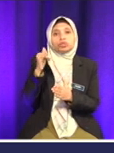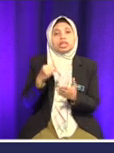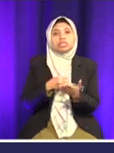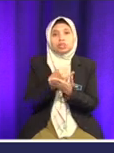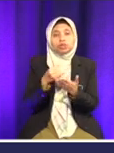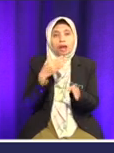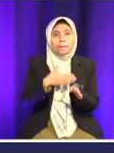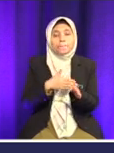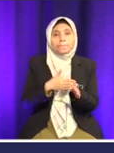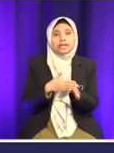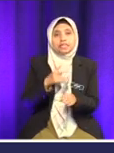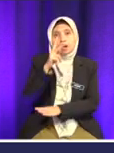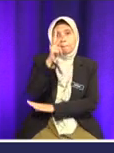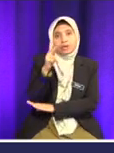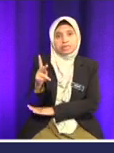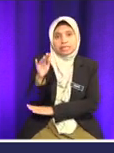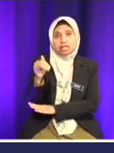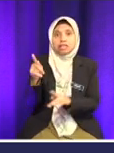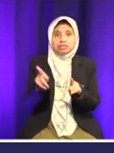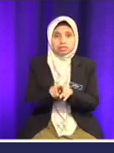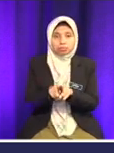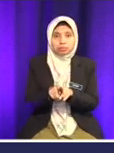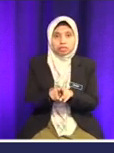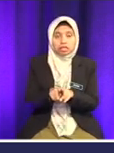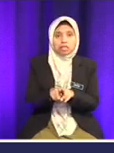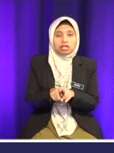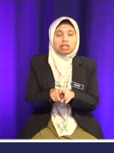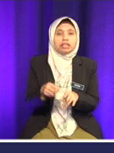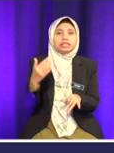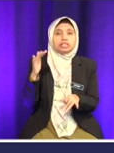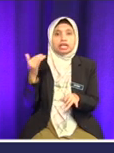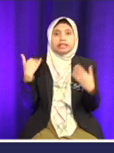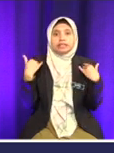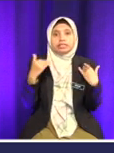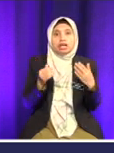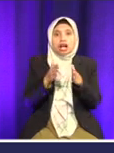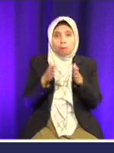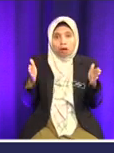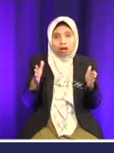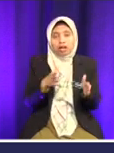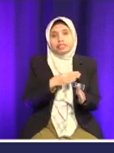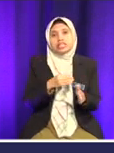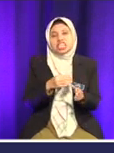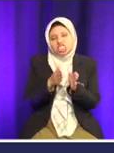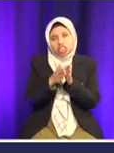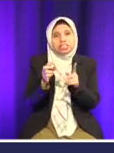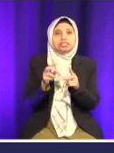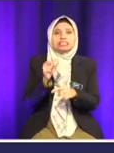yang sama Oke jadi sekarang kenapa ada yang kembang skip ada yang runcing sih